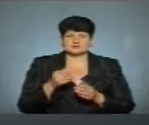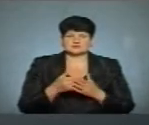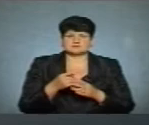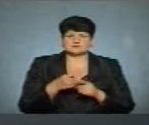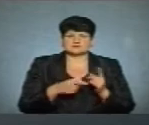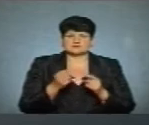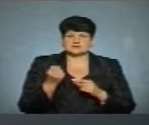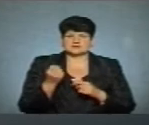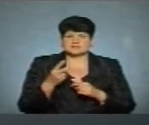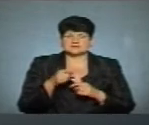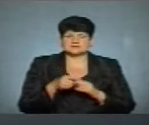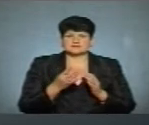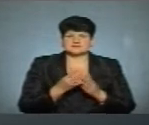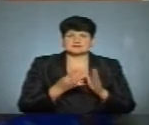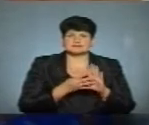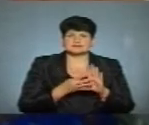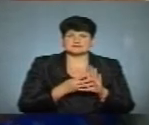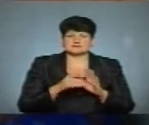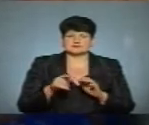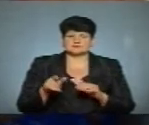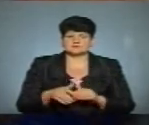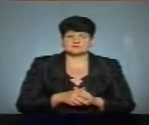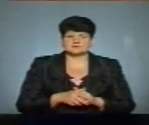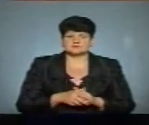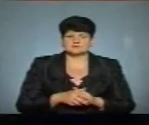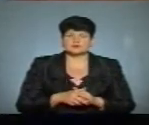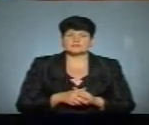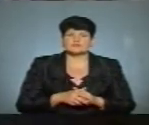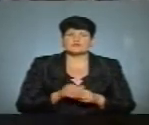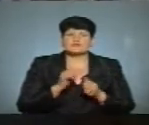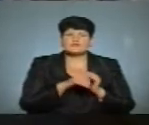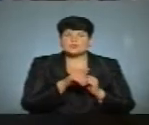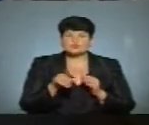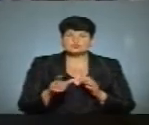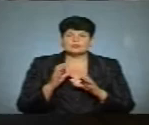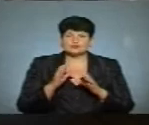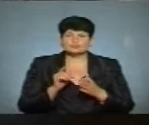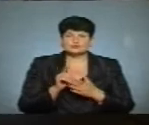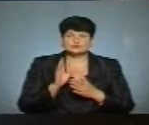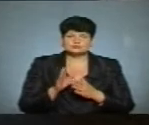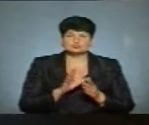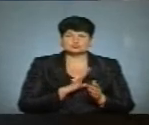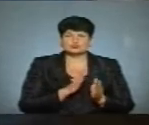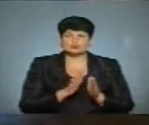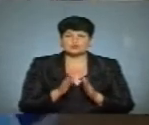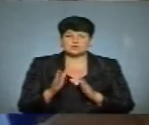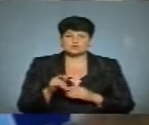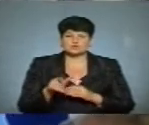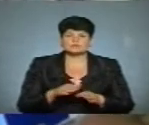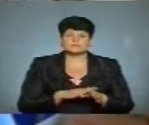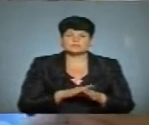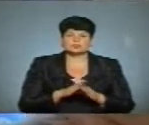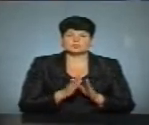у транспорті 9 пасажирів. Новому автобусі таке повинно бути, щоб слідкували за порядком і щоб люди